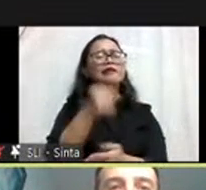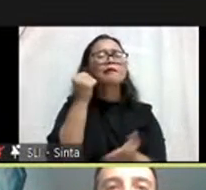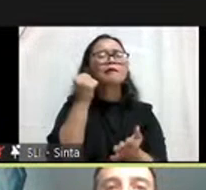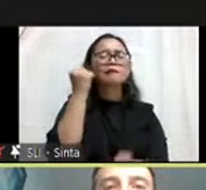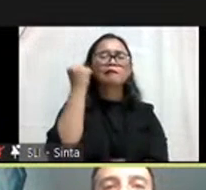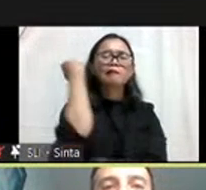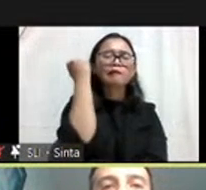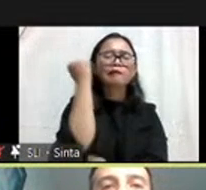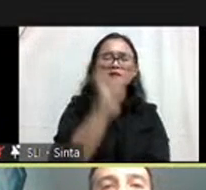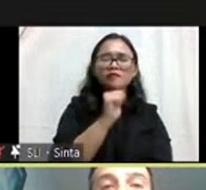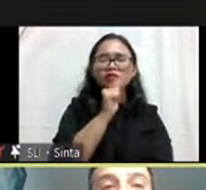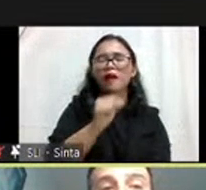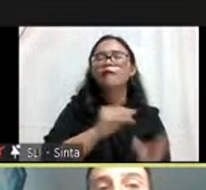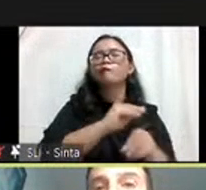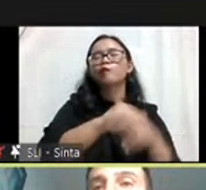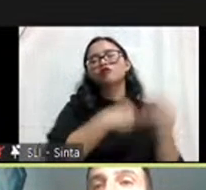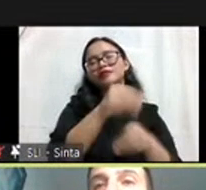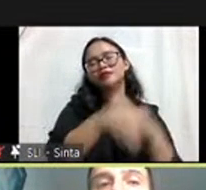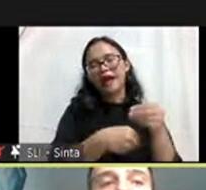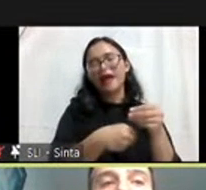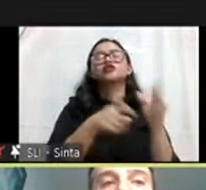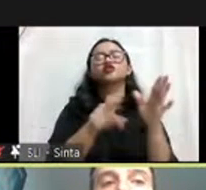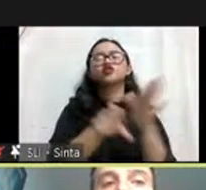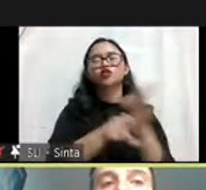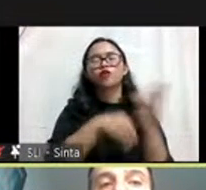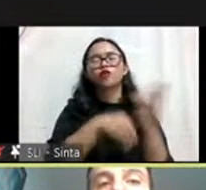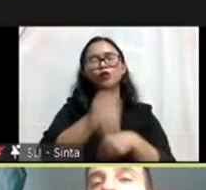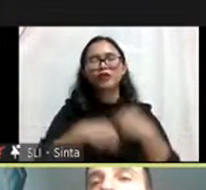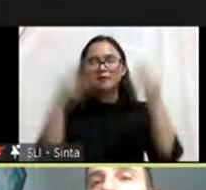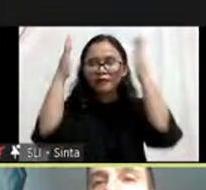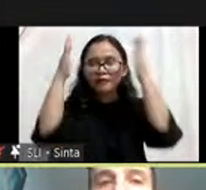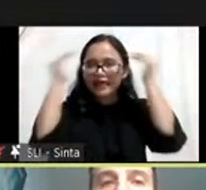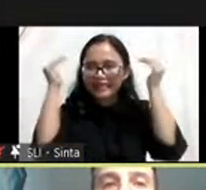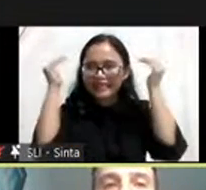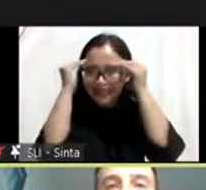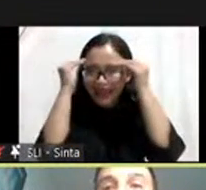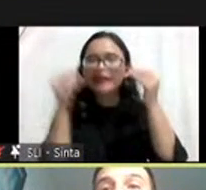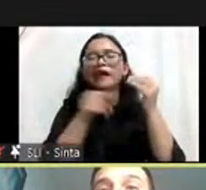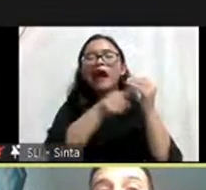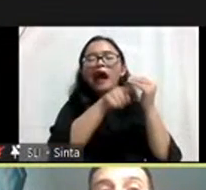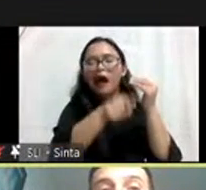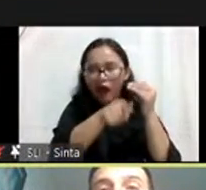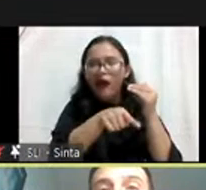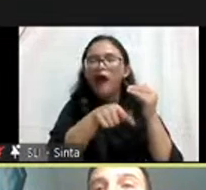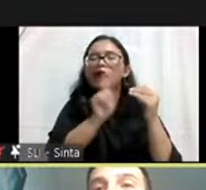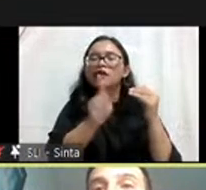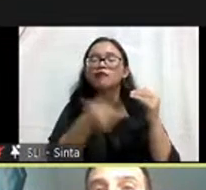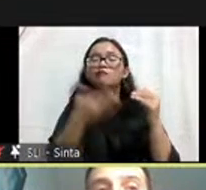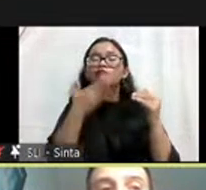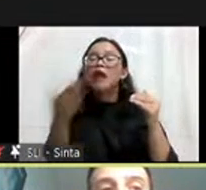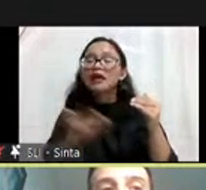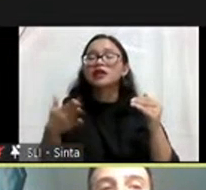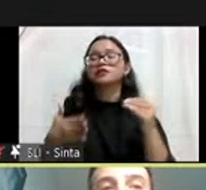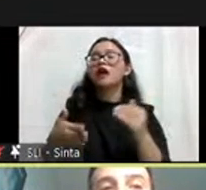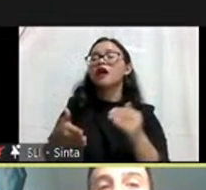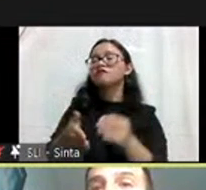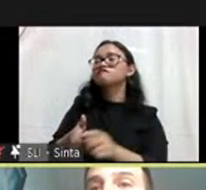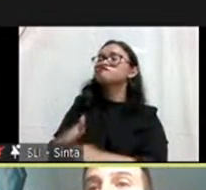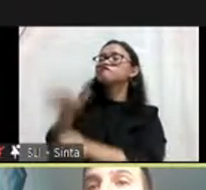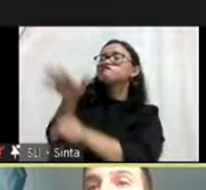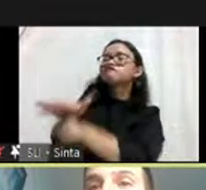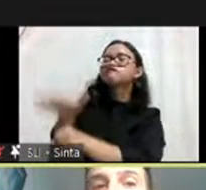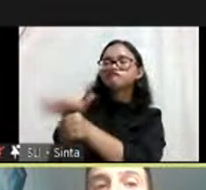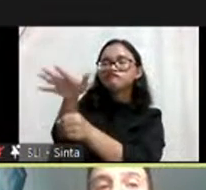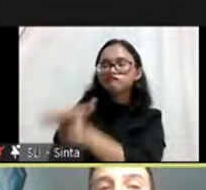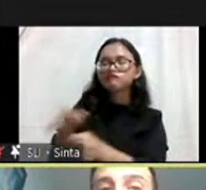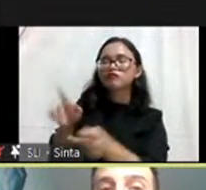eh industri pertanian ekstraktif dengan pelanggaran itu adalah intimidasi kemudian kekerasan fisik